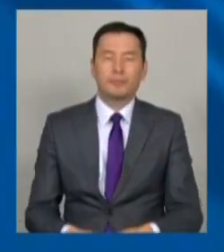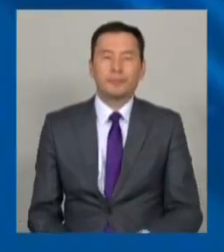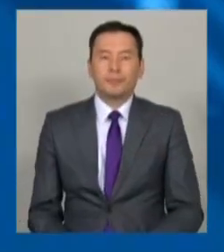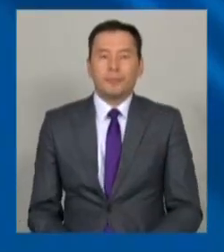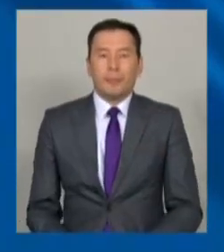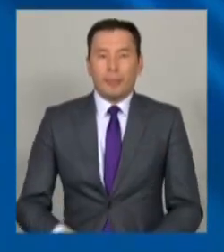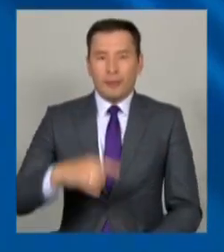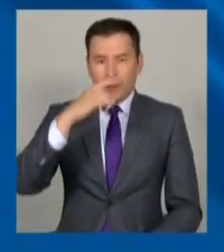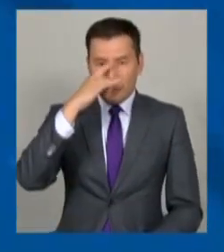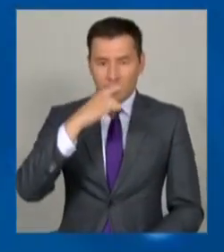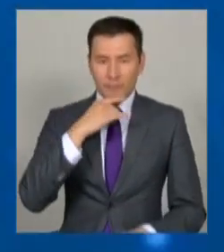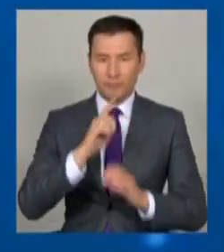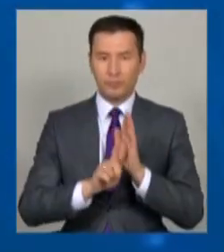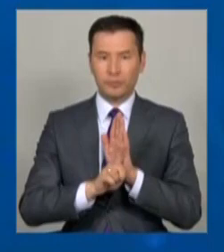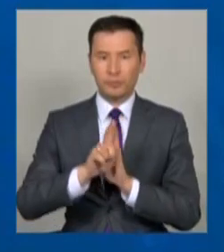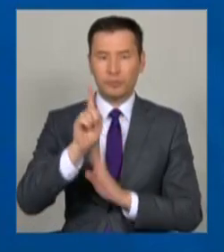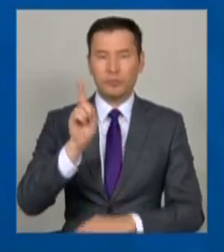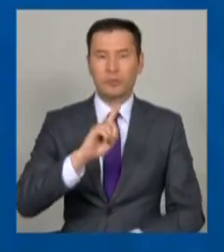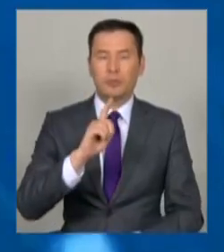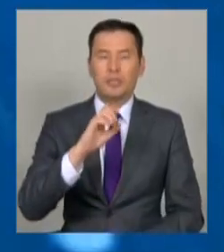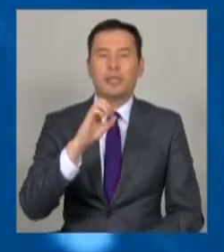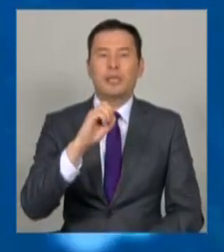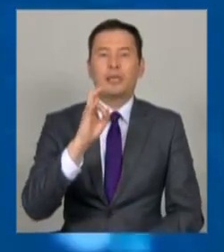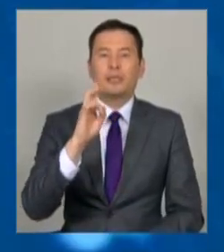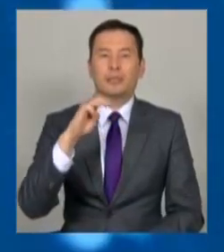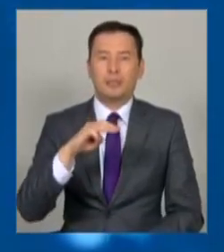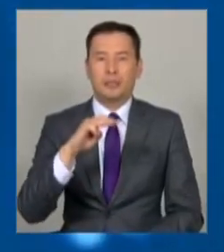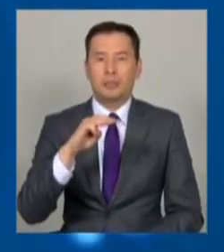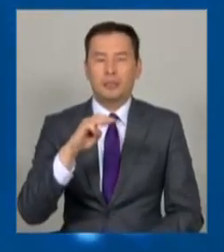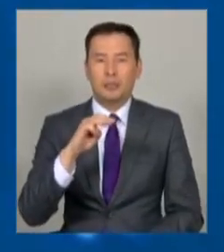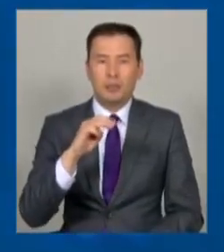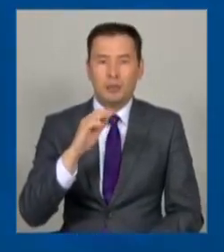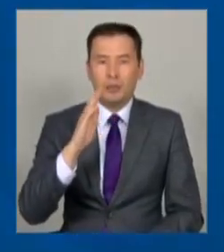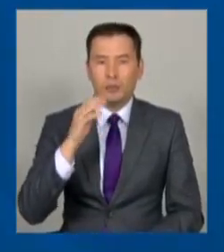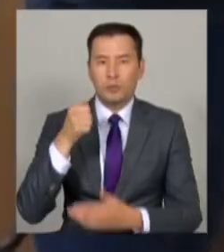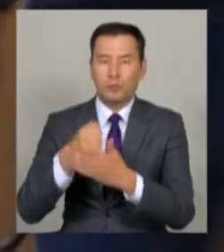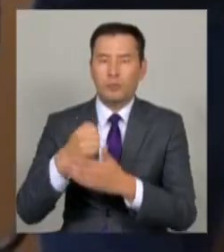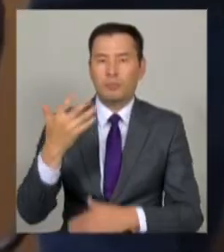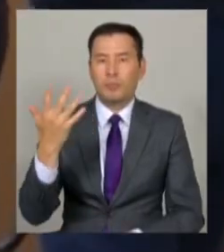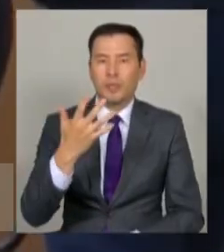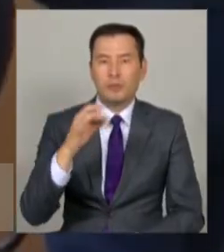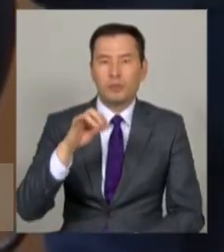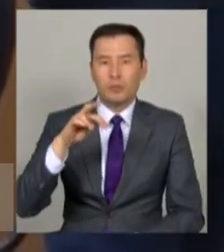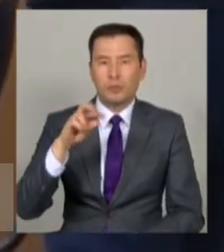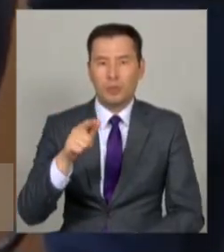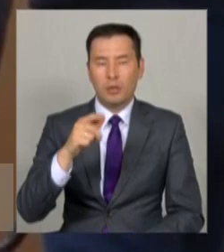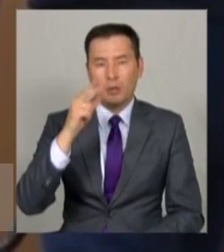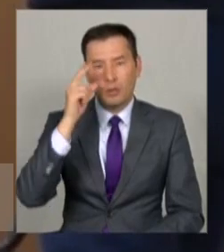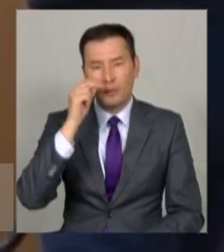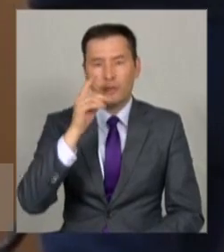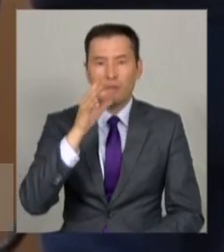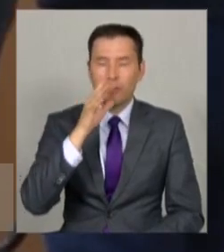В Казахстане стартовало единое национальное тестирование. Сдать ЕНТ выпускники школ смогут до 5 июля. При этом дату и